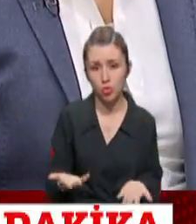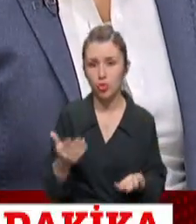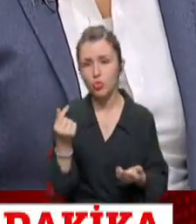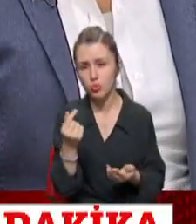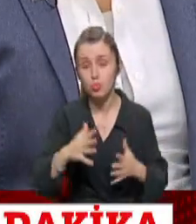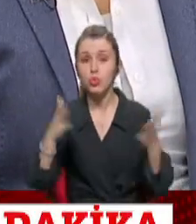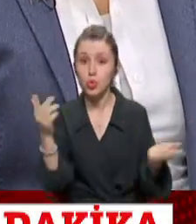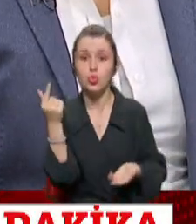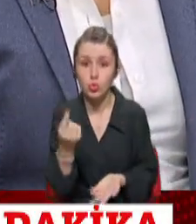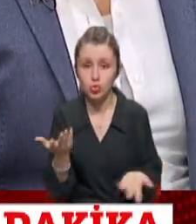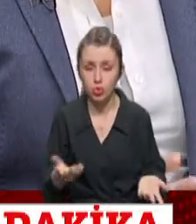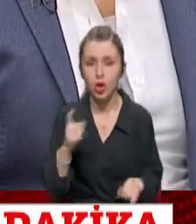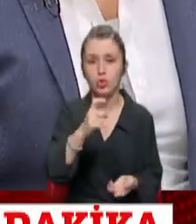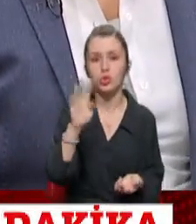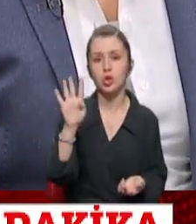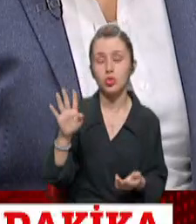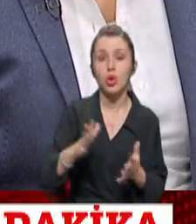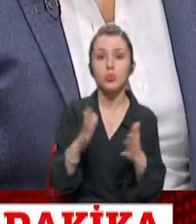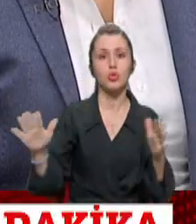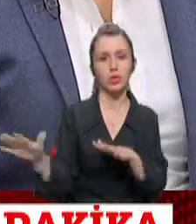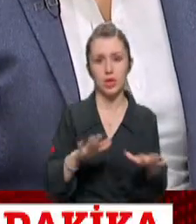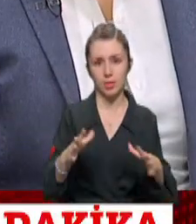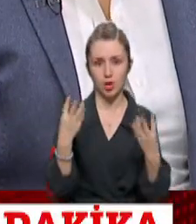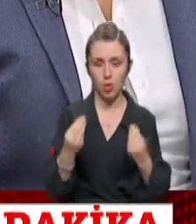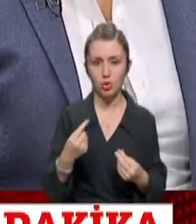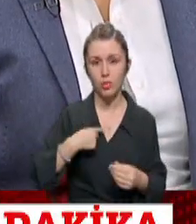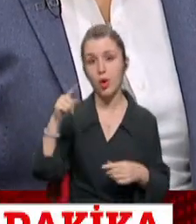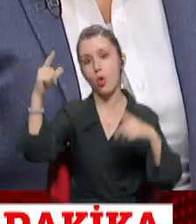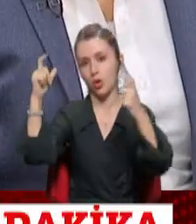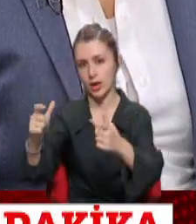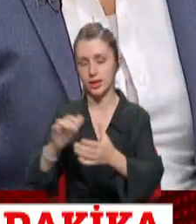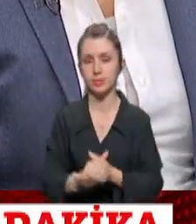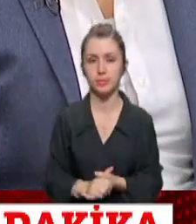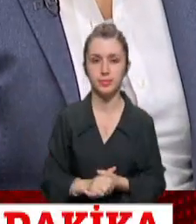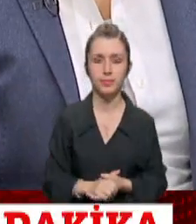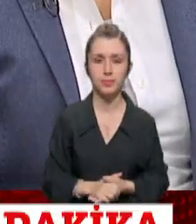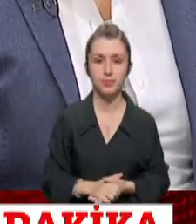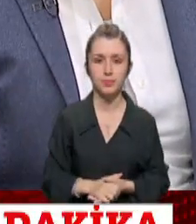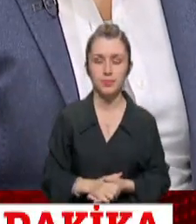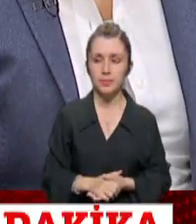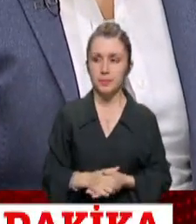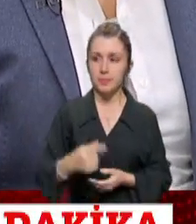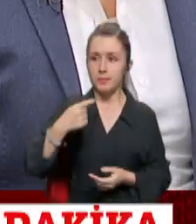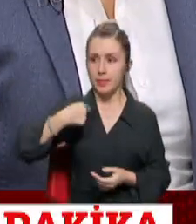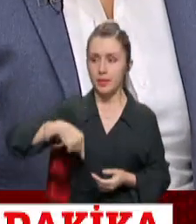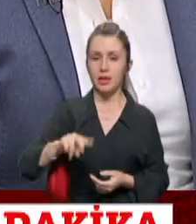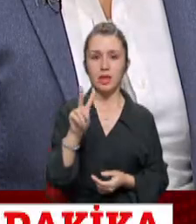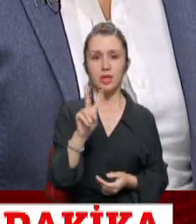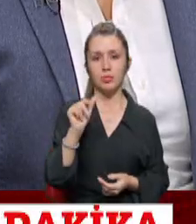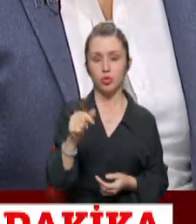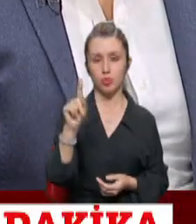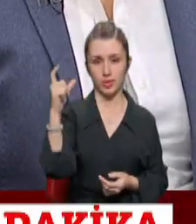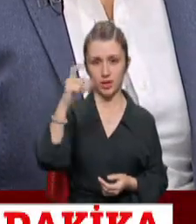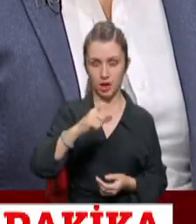ufaklı. 94'te de büyük bir deprem yaşadık. Ben oradaydım o zaman. Yani biz 20 gün, bir